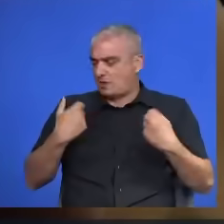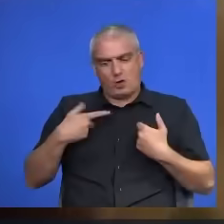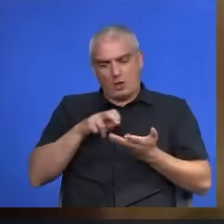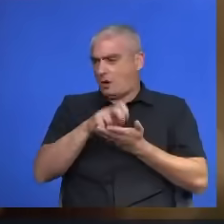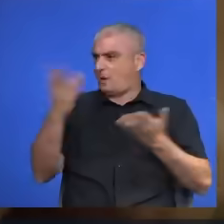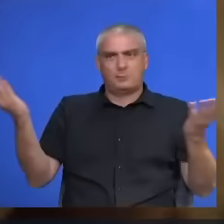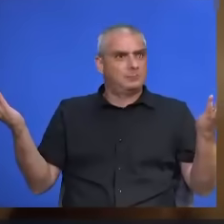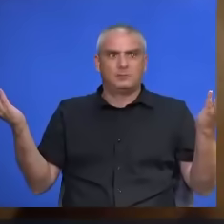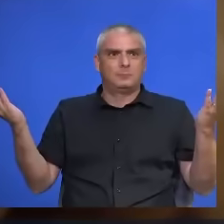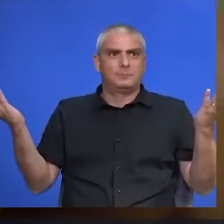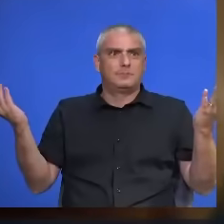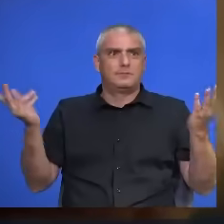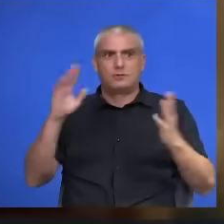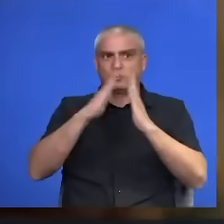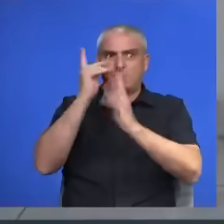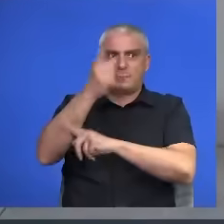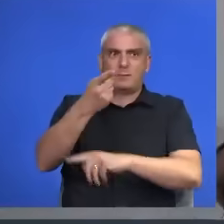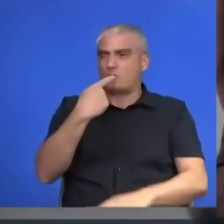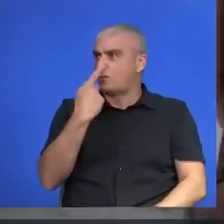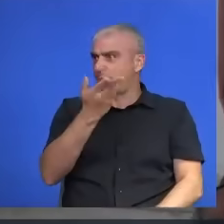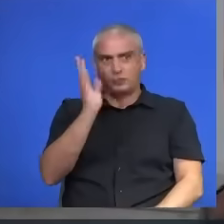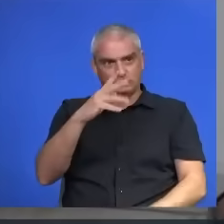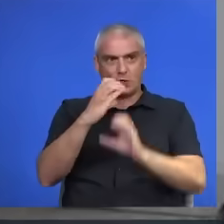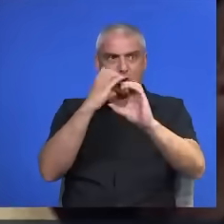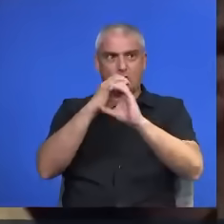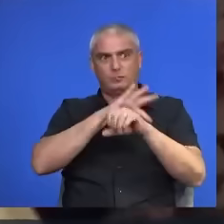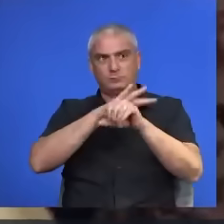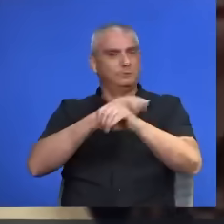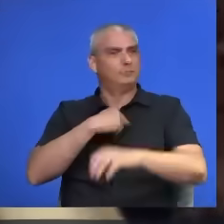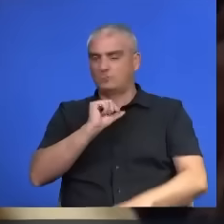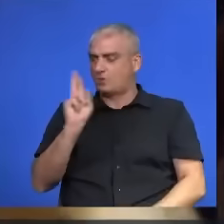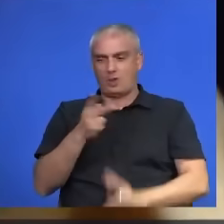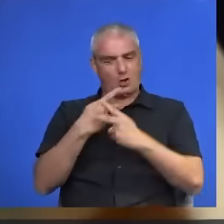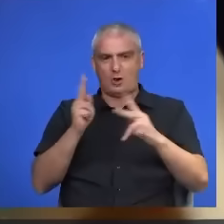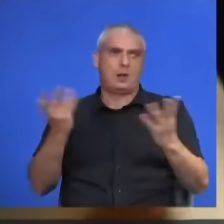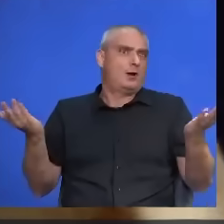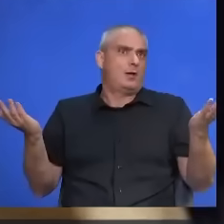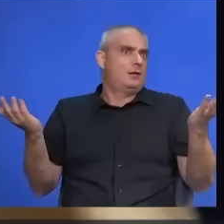אמא, יש לבית מלון, כמו שהוא אומר לך, יש אוטובוס, הוא מוכן לקחת אותך. אני לא יכול,